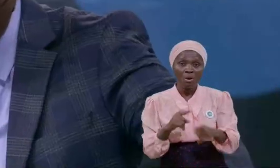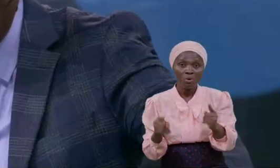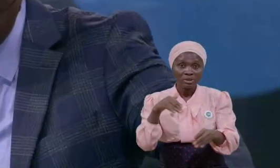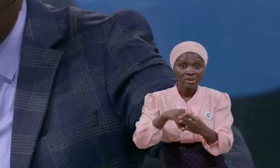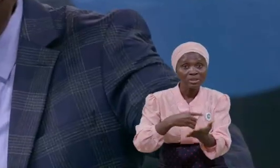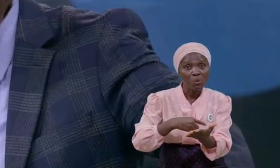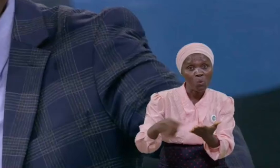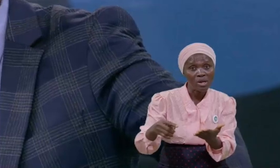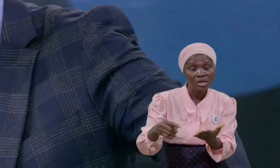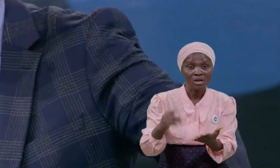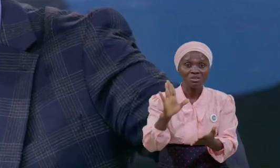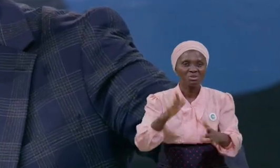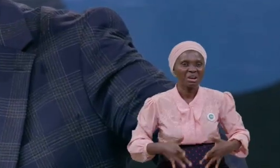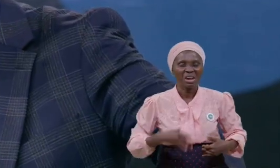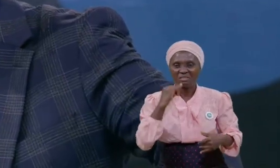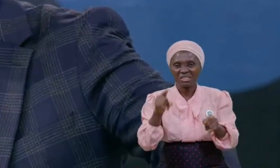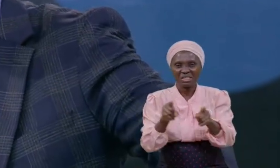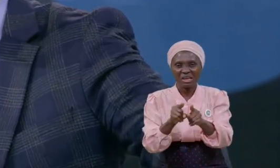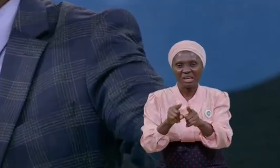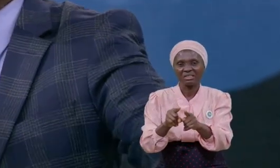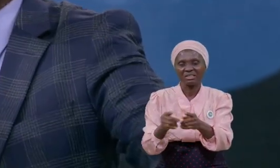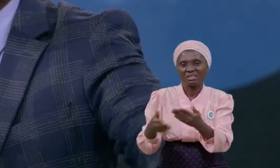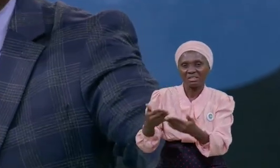pécheur, aussi mauvaise que la